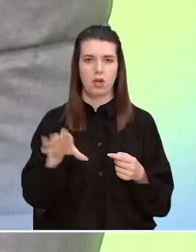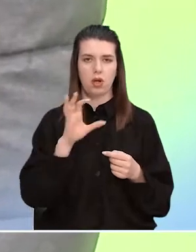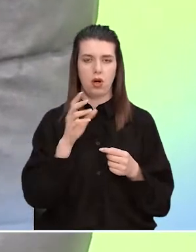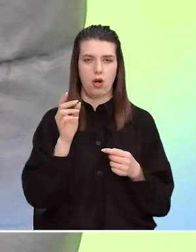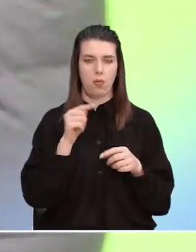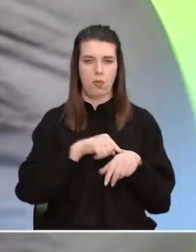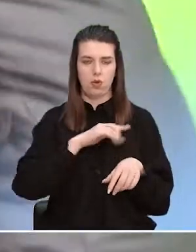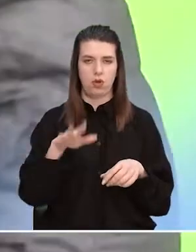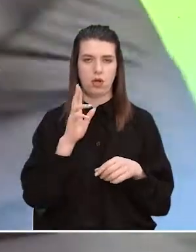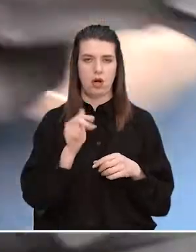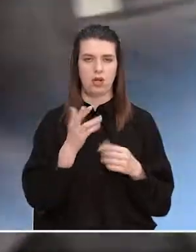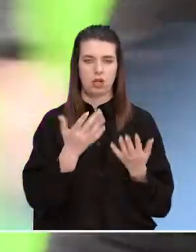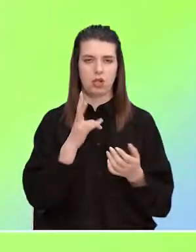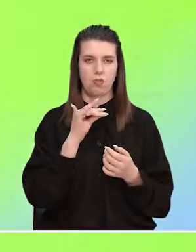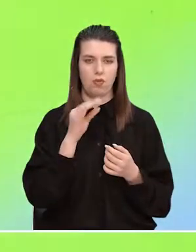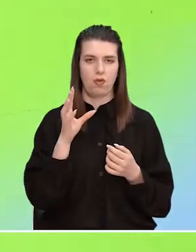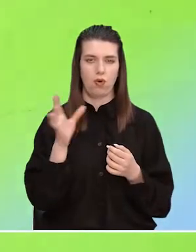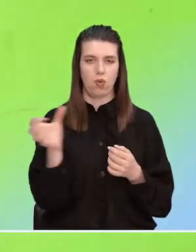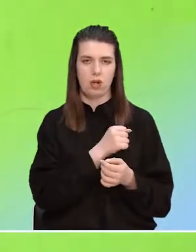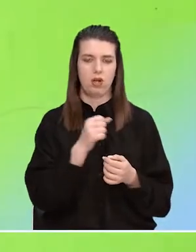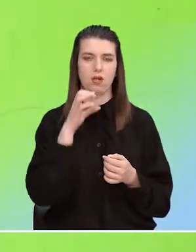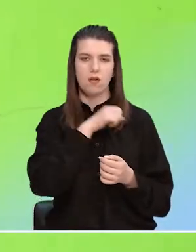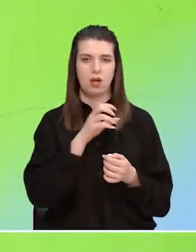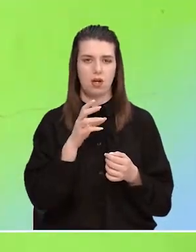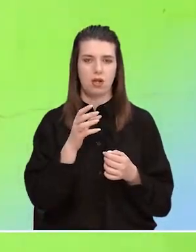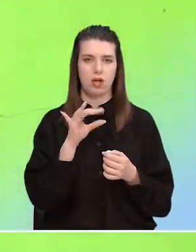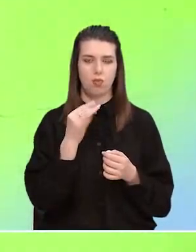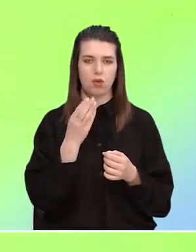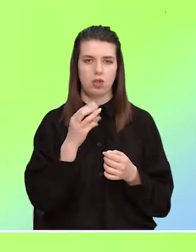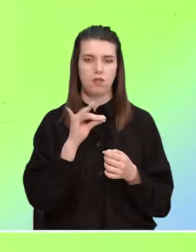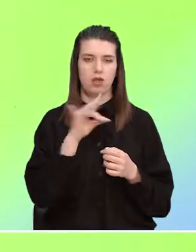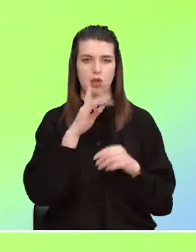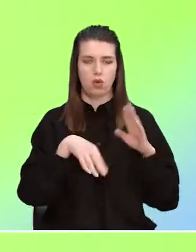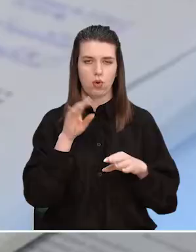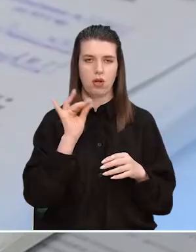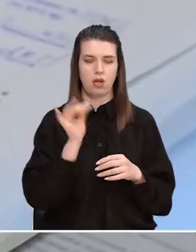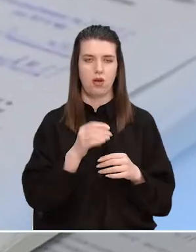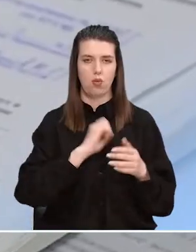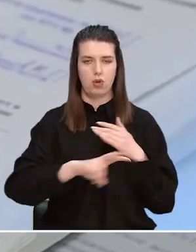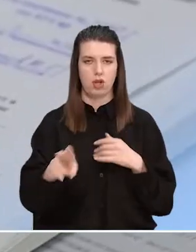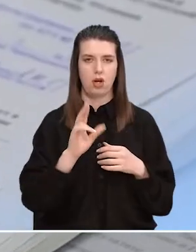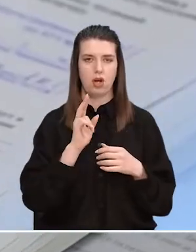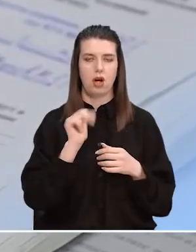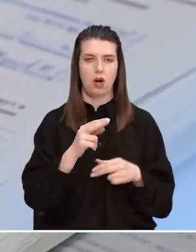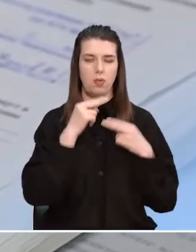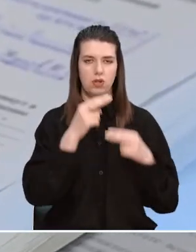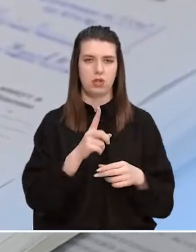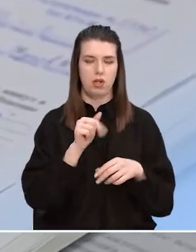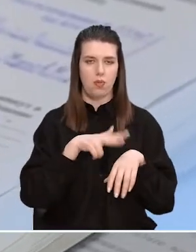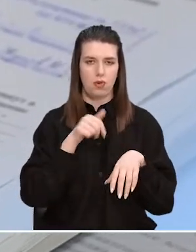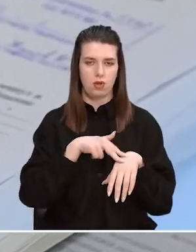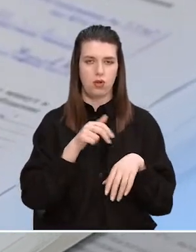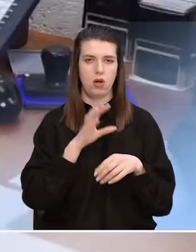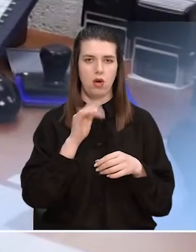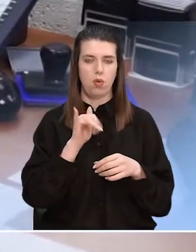вещи он даже не успел осознать как в считанные минуты незнакомец выхватил у потерпевшего имущества из рук и убежал другого варианта